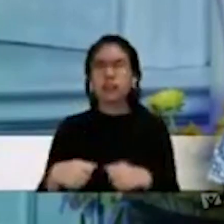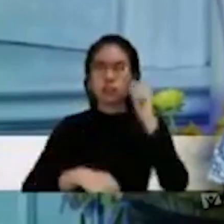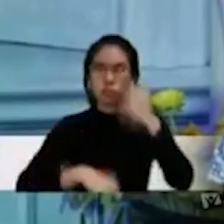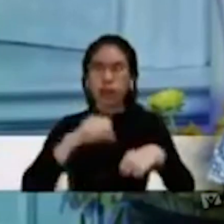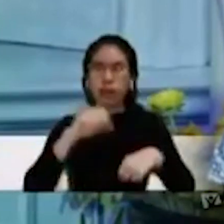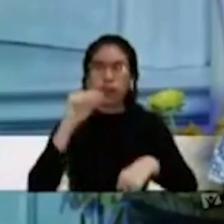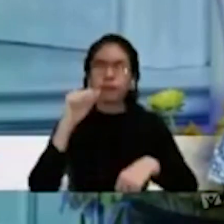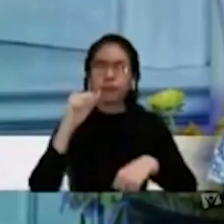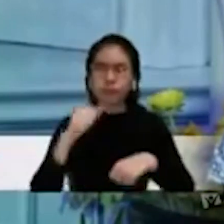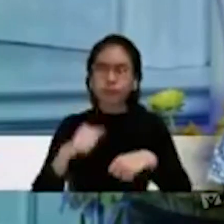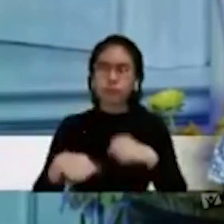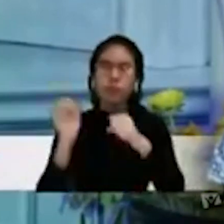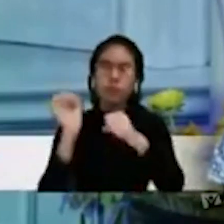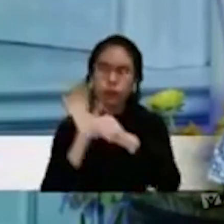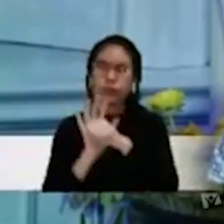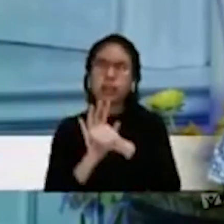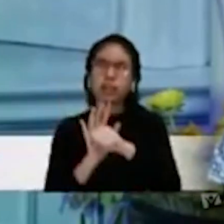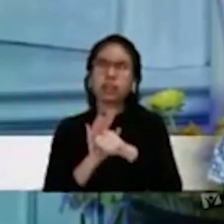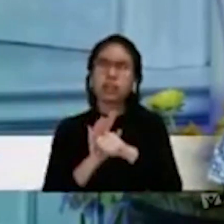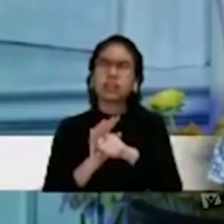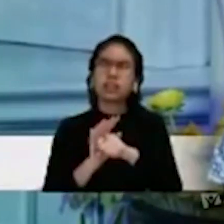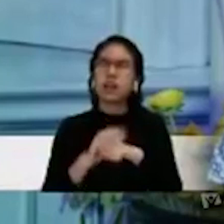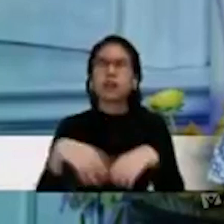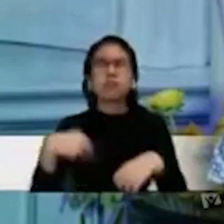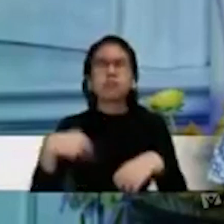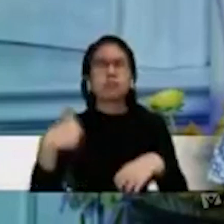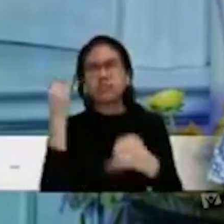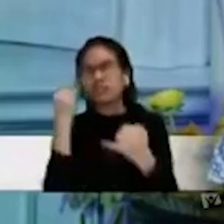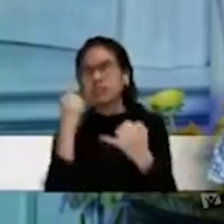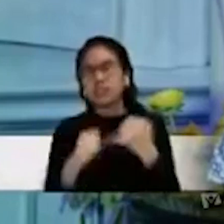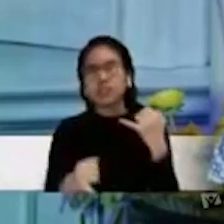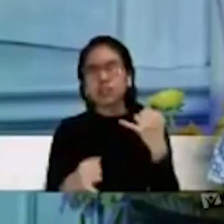dapat segera berakhir dari bumi Indonesia ini, Tuhan.